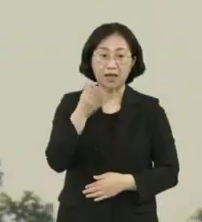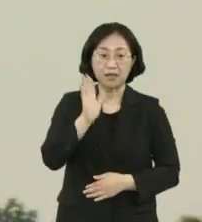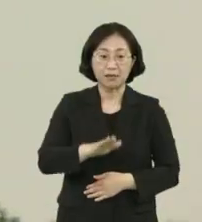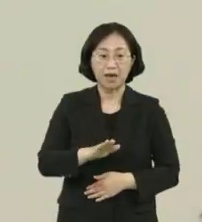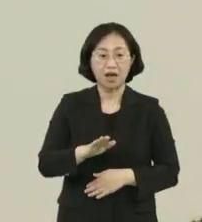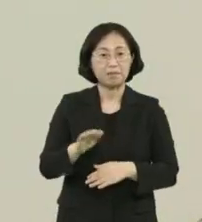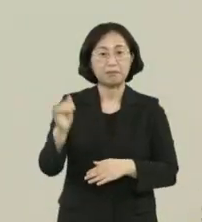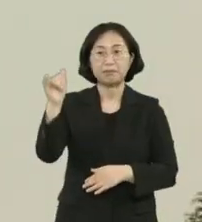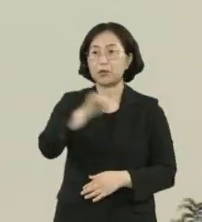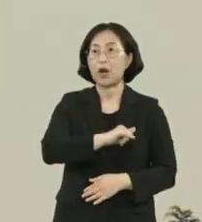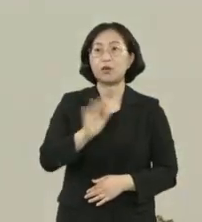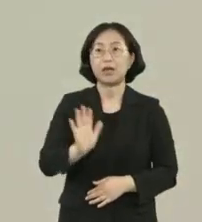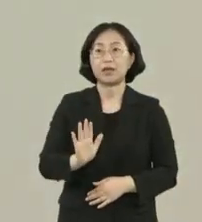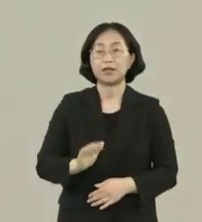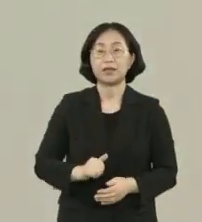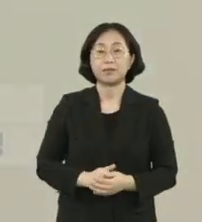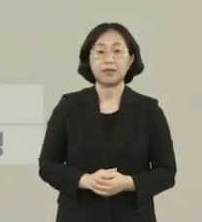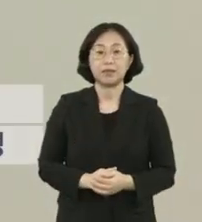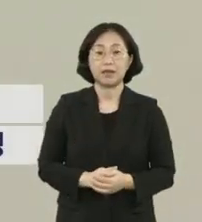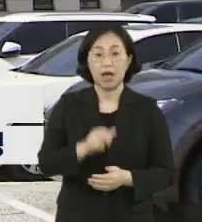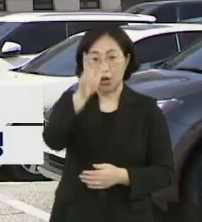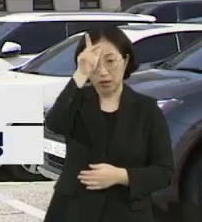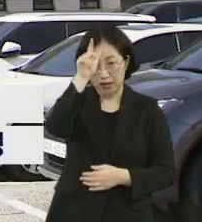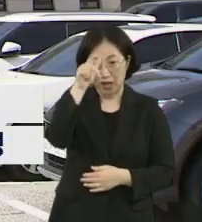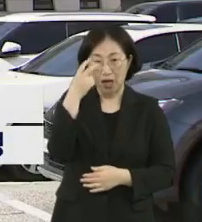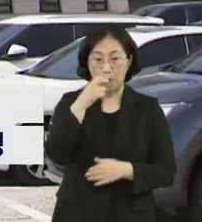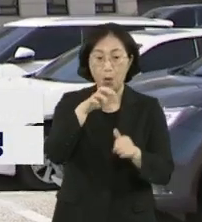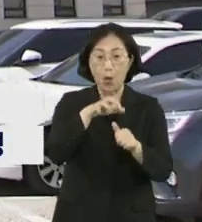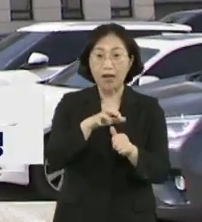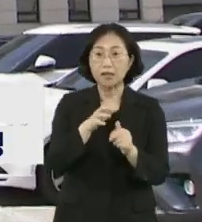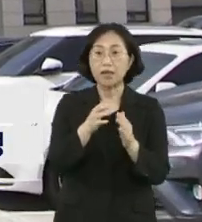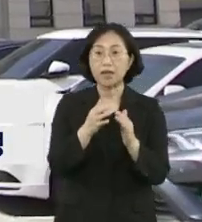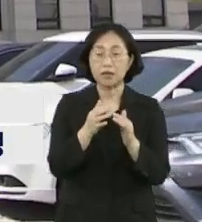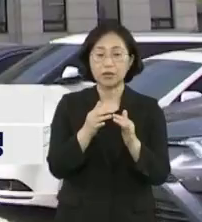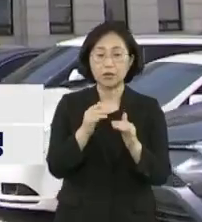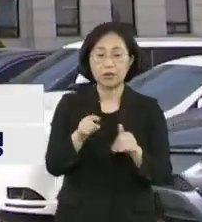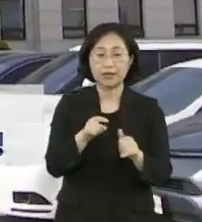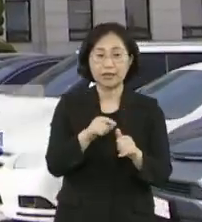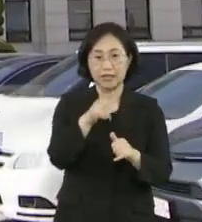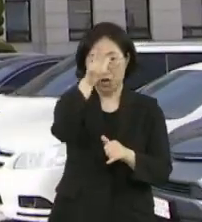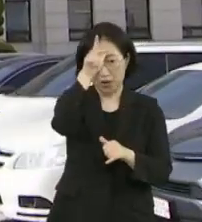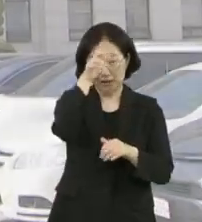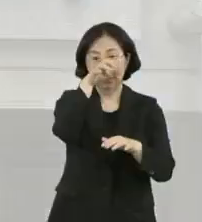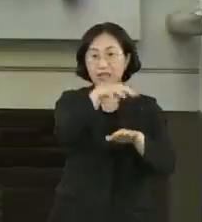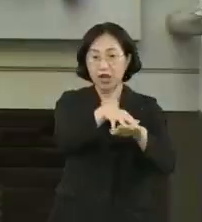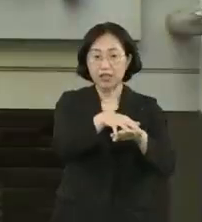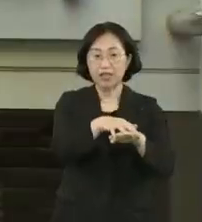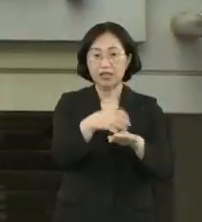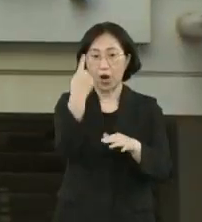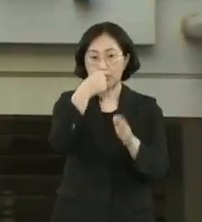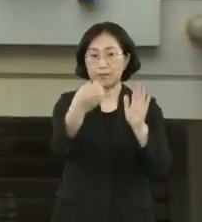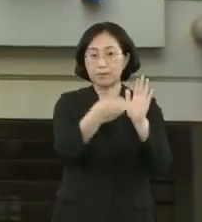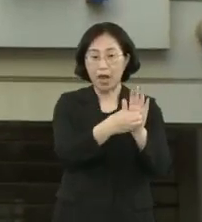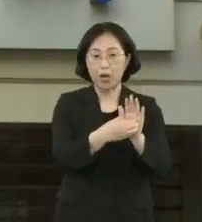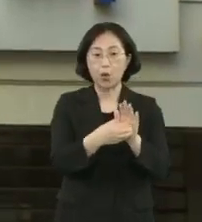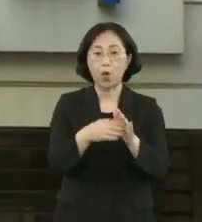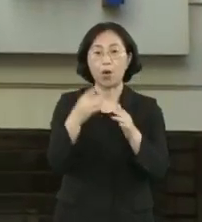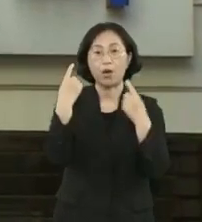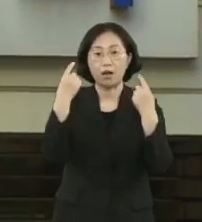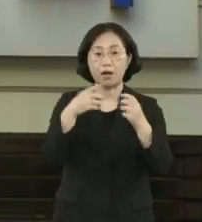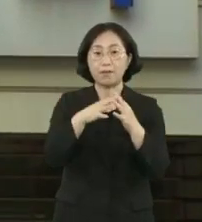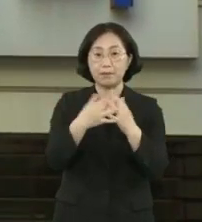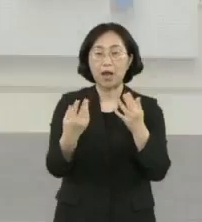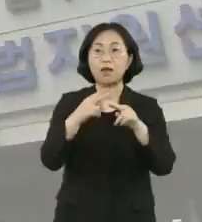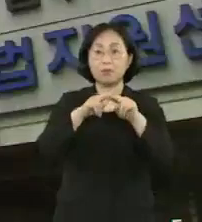A씨는 비행기에 탑승하지 않았습니다. 경찰과 보호관찰소는 인터폴에 수배를 요청하는 한편 여권을 무효화해